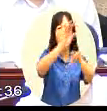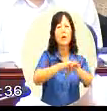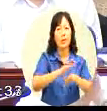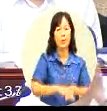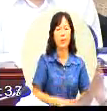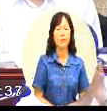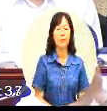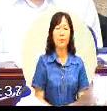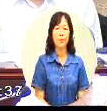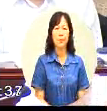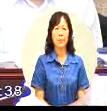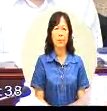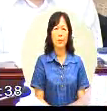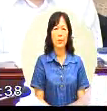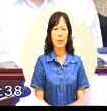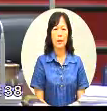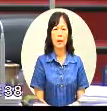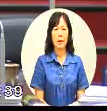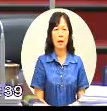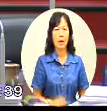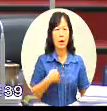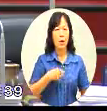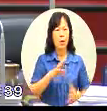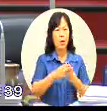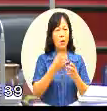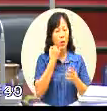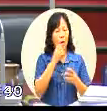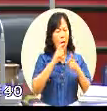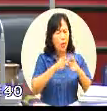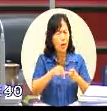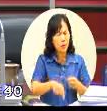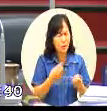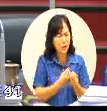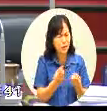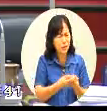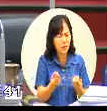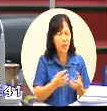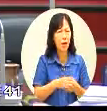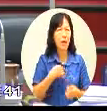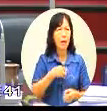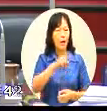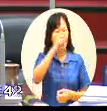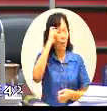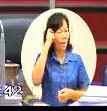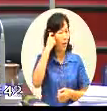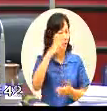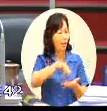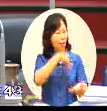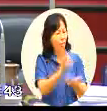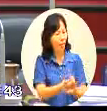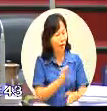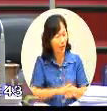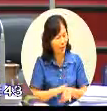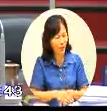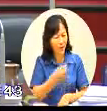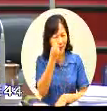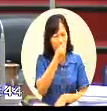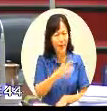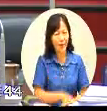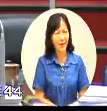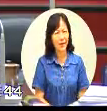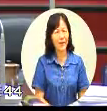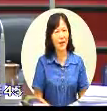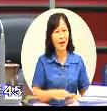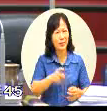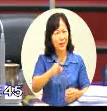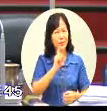加。 哇，局长你怎么会答成这个样子啊？康议长我赶快昏去了。好，那既然